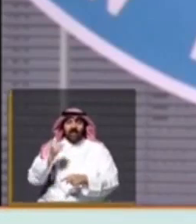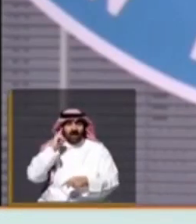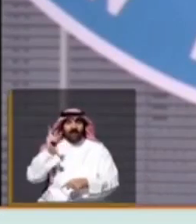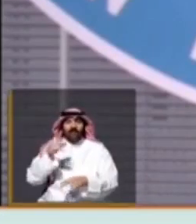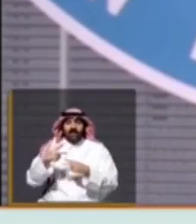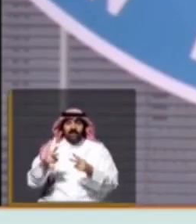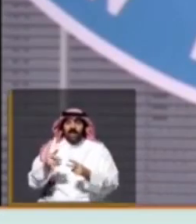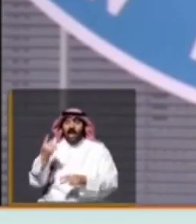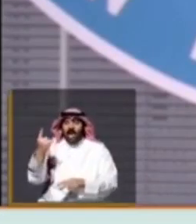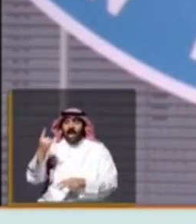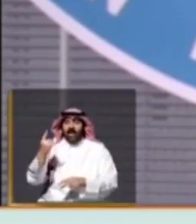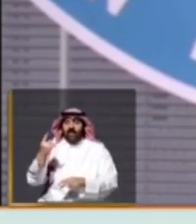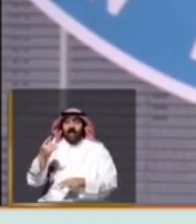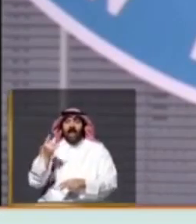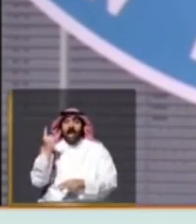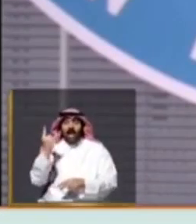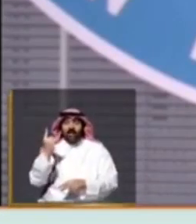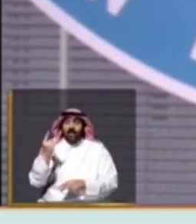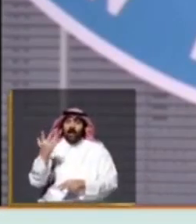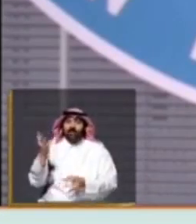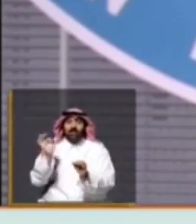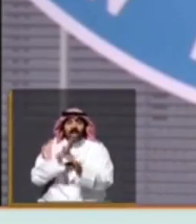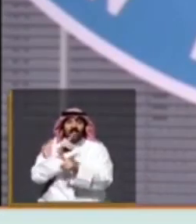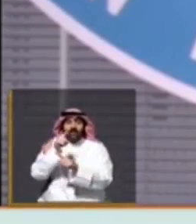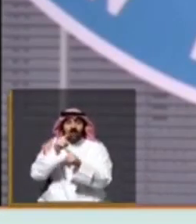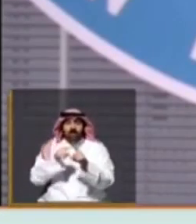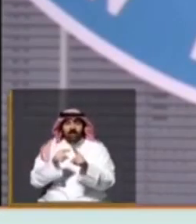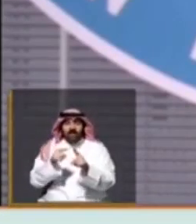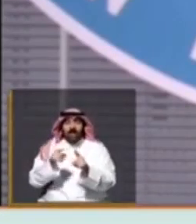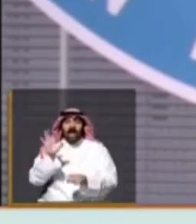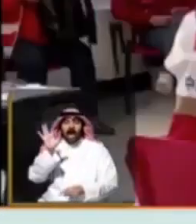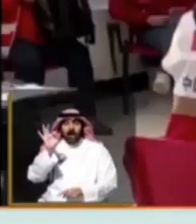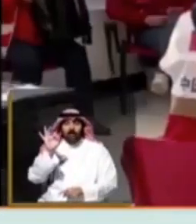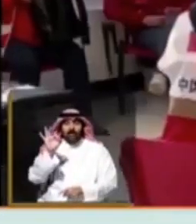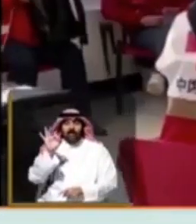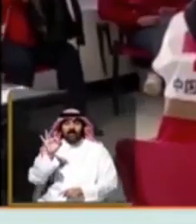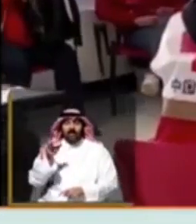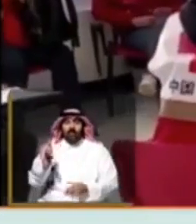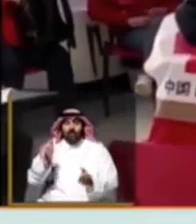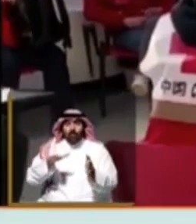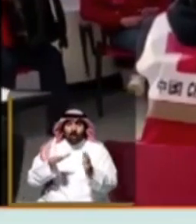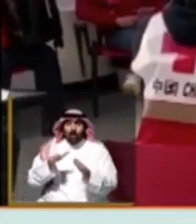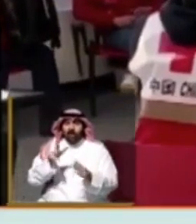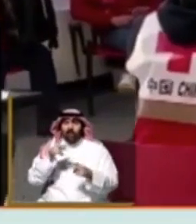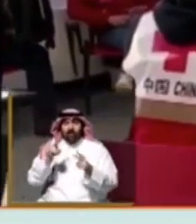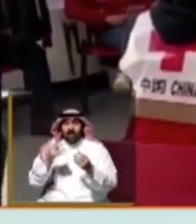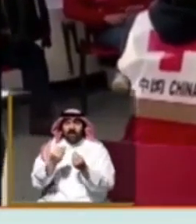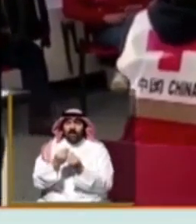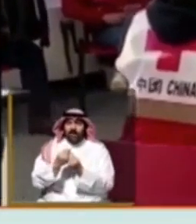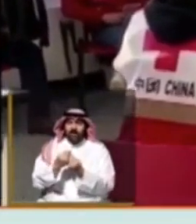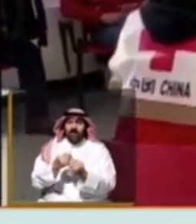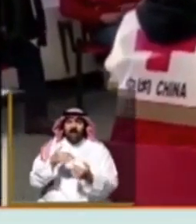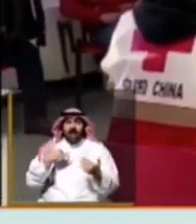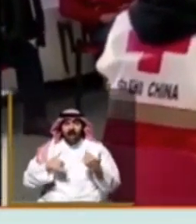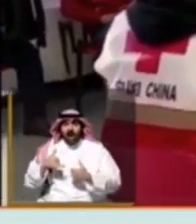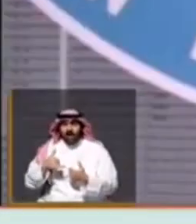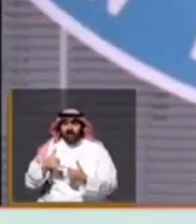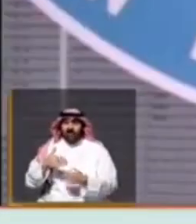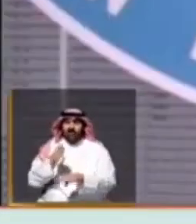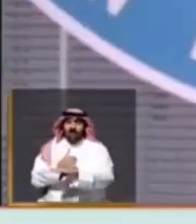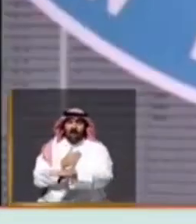أن 10-15% من الأشخاص دون سن 50 يعانون من إصابة معتدلة إلى خطرة جراء